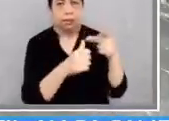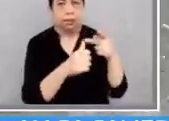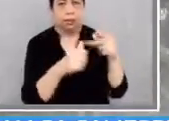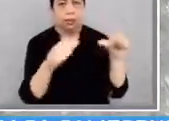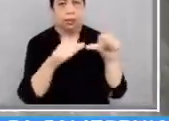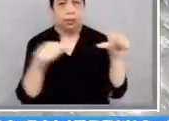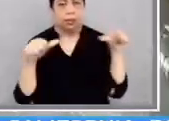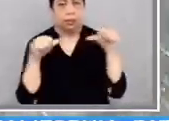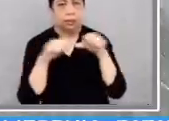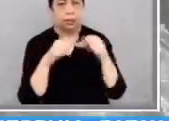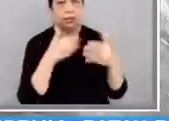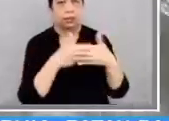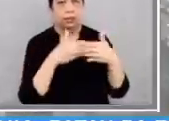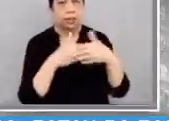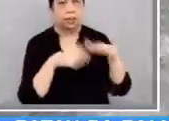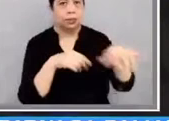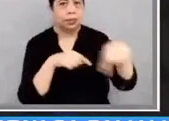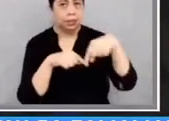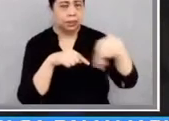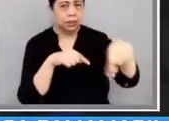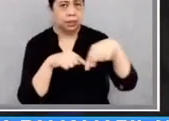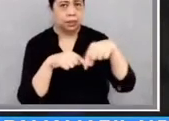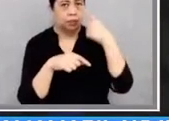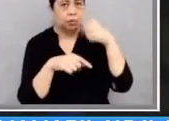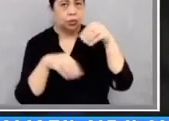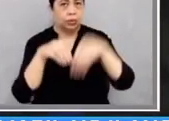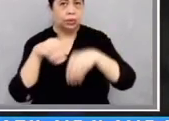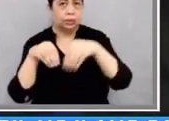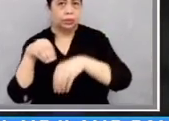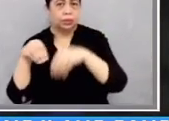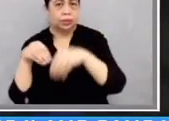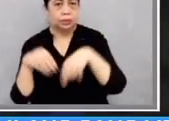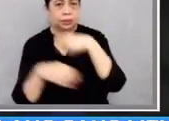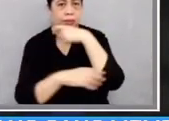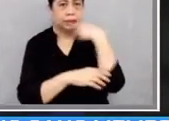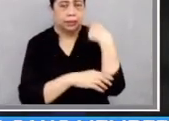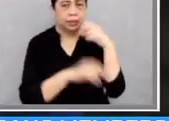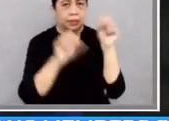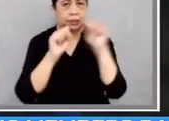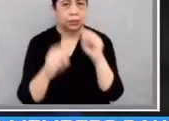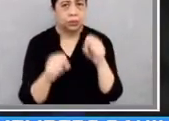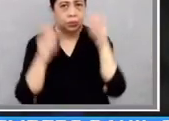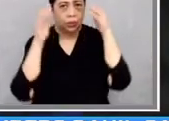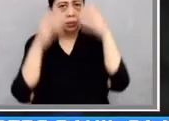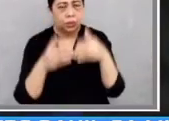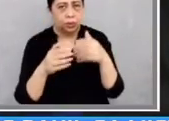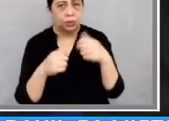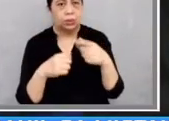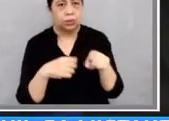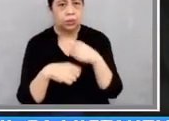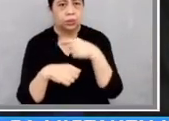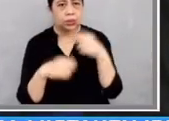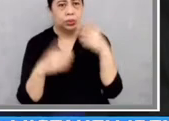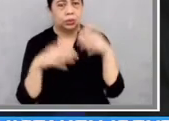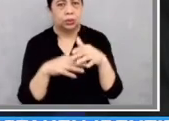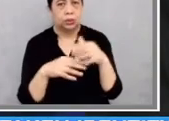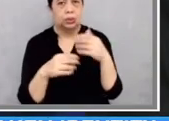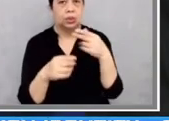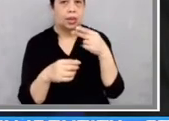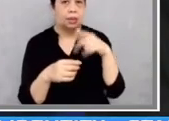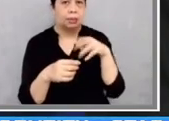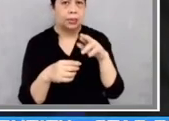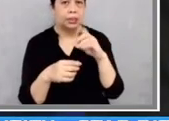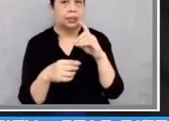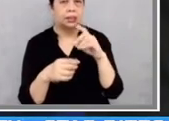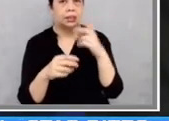sa source para sa rice planting. Pag dry season, magko-concentrate po kami sa hybrid rice kasi talagang times 2 po